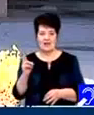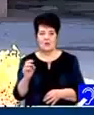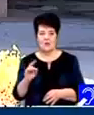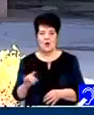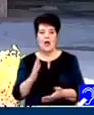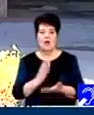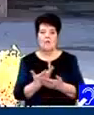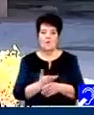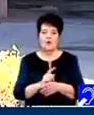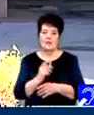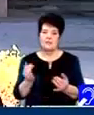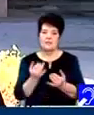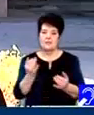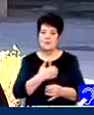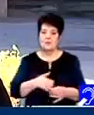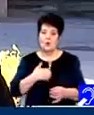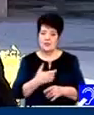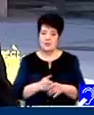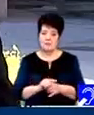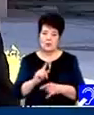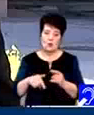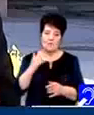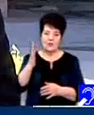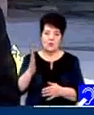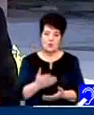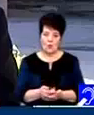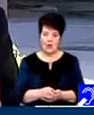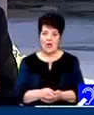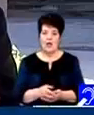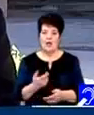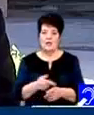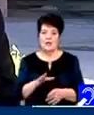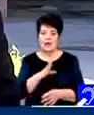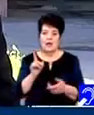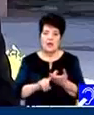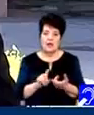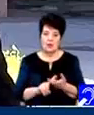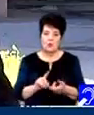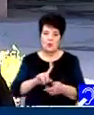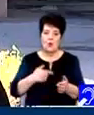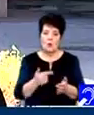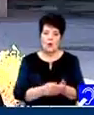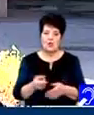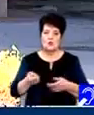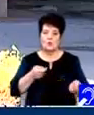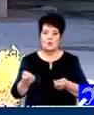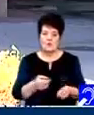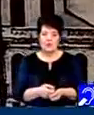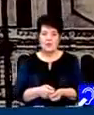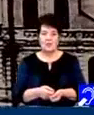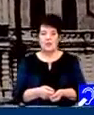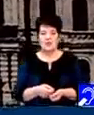avea stații telefonice, ceea ce era foarte important pentru viitorul sat al țării. Pentru că era în legătură cu orașul, cu gubernia,